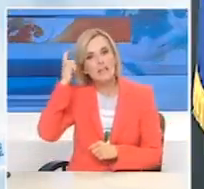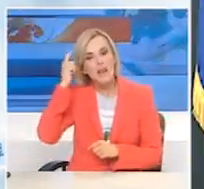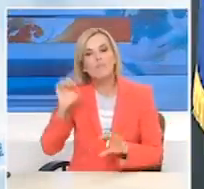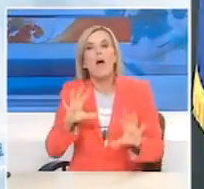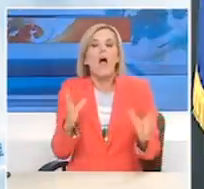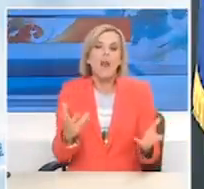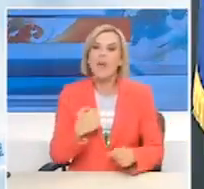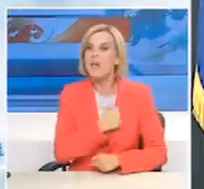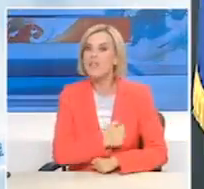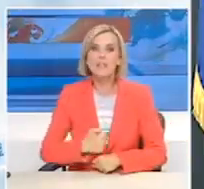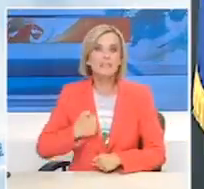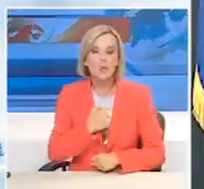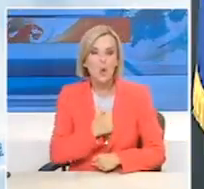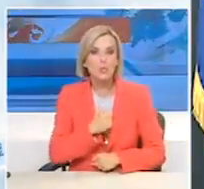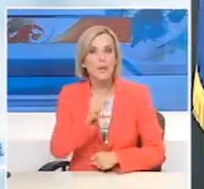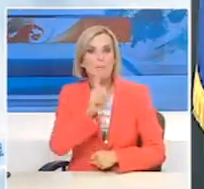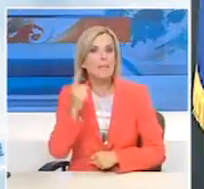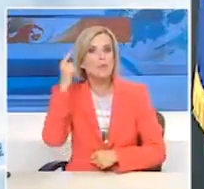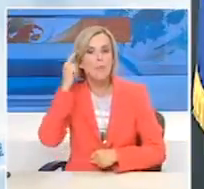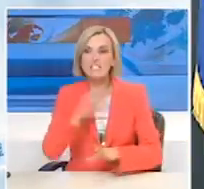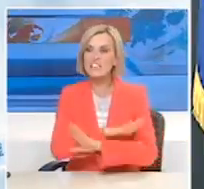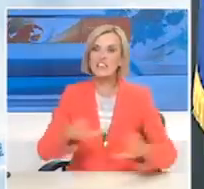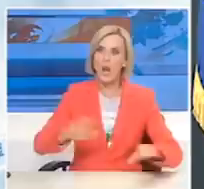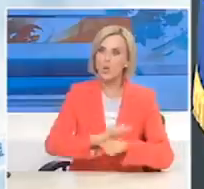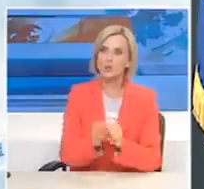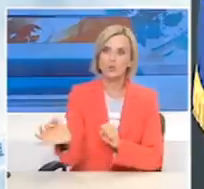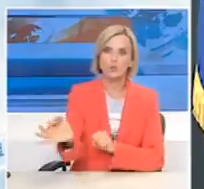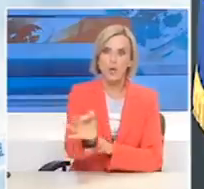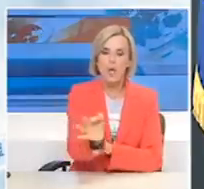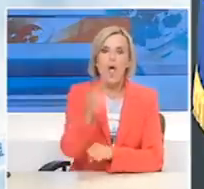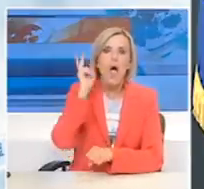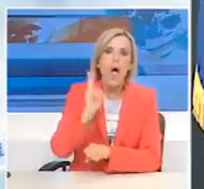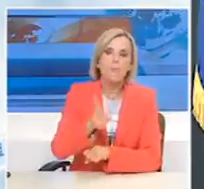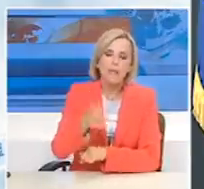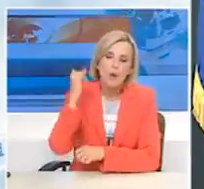δείχνουν και ταυτόχρονα μια υποεκτίμηση της κατάστασης και σε κάποιες περιπτώσεις και άγνοια κινδύνου.